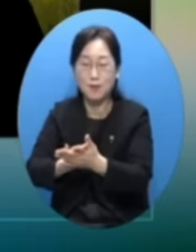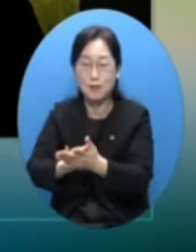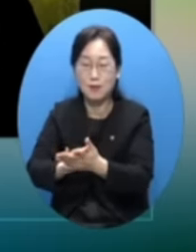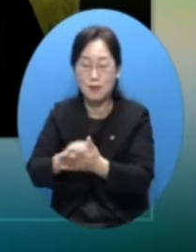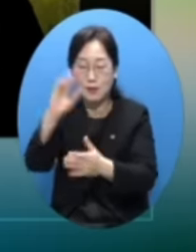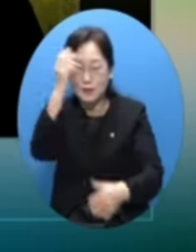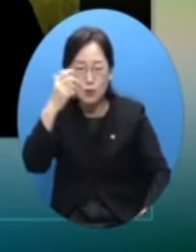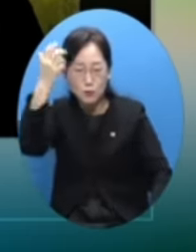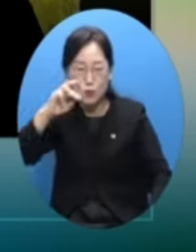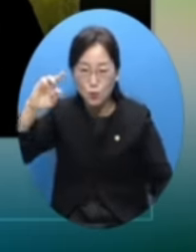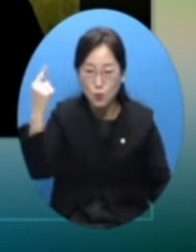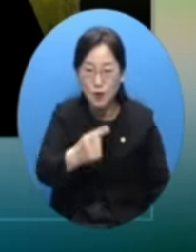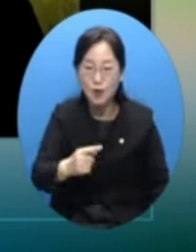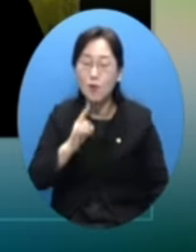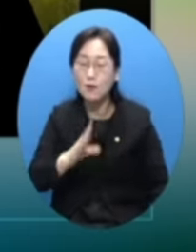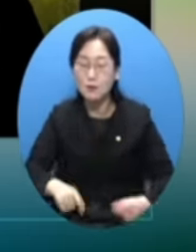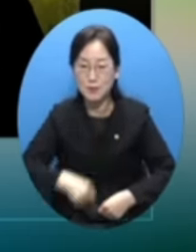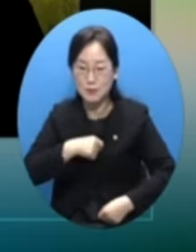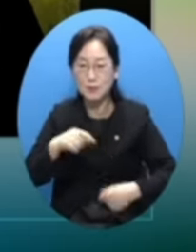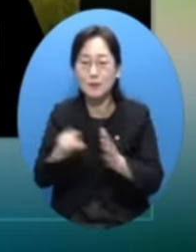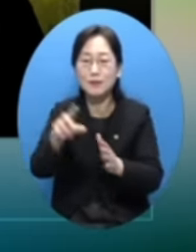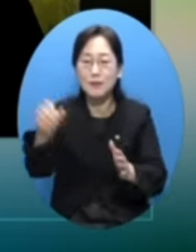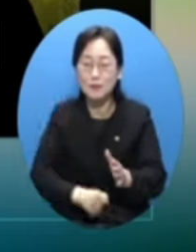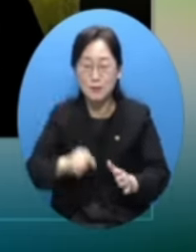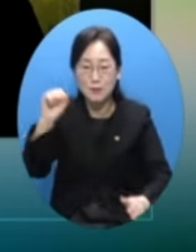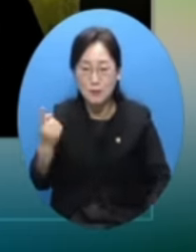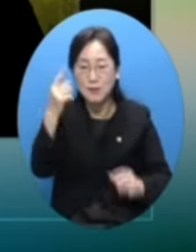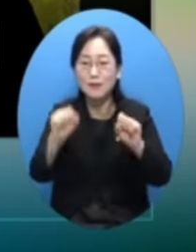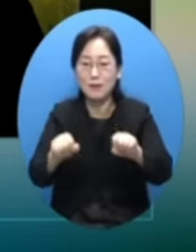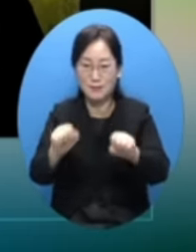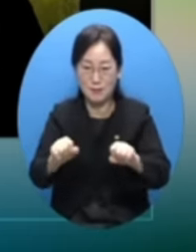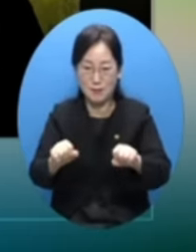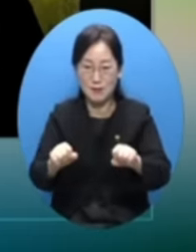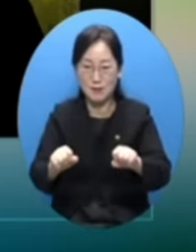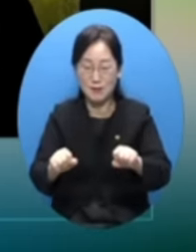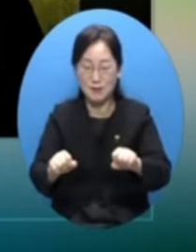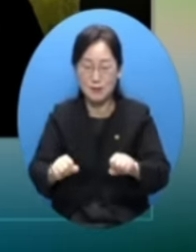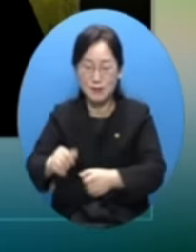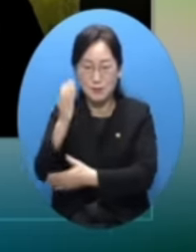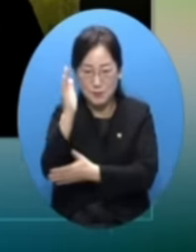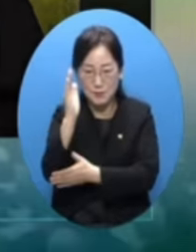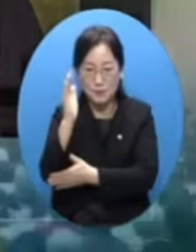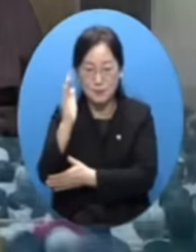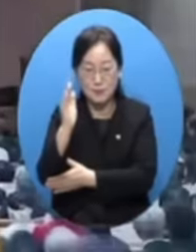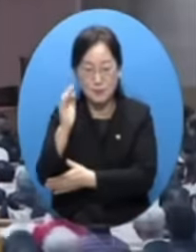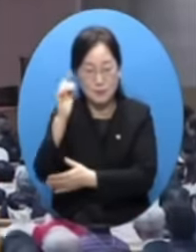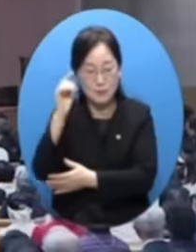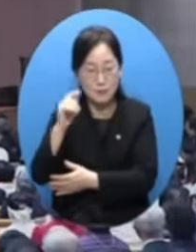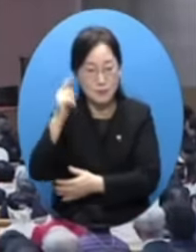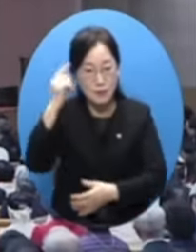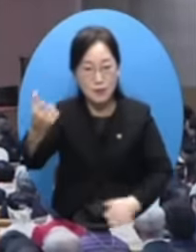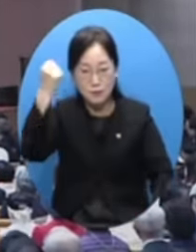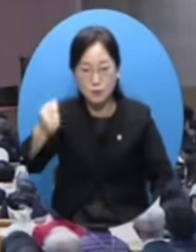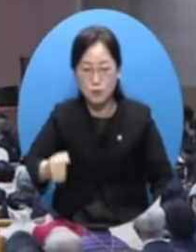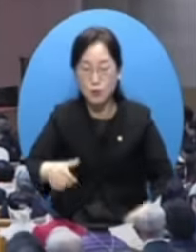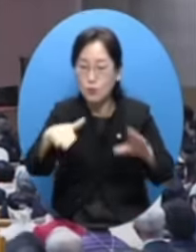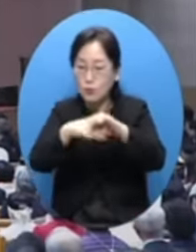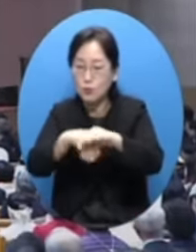성경으로 돌아가자, 오직 우리 믿음을 말미암아 살리라, 이래가지고 온 유럽이 변화가